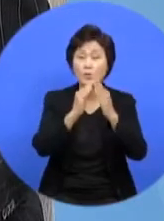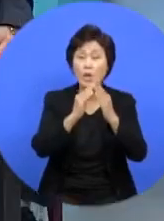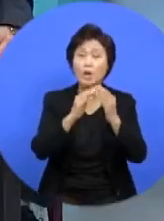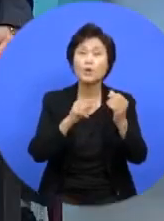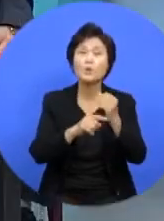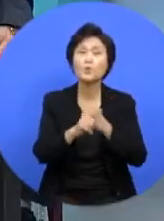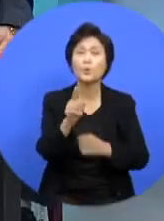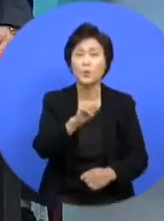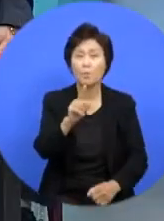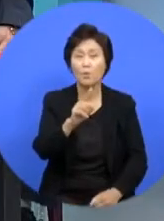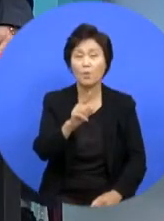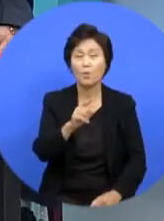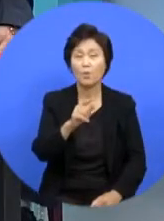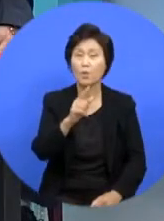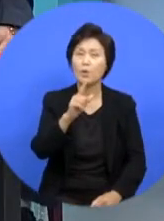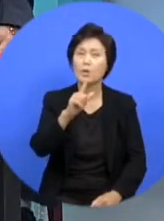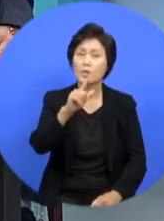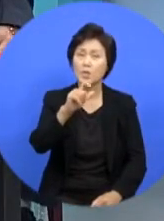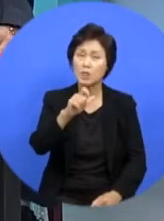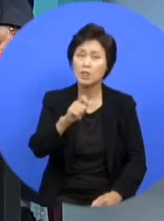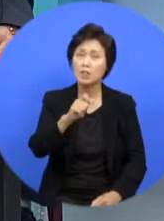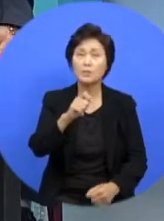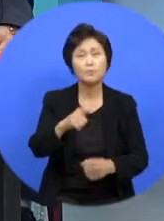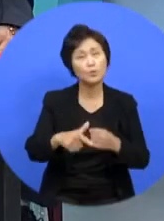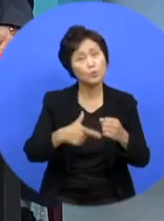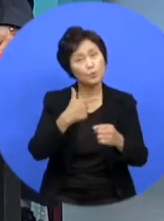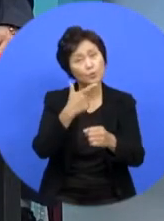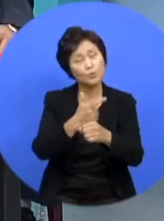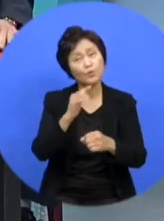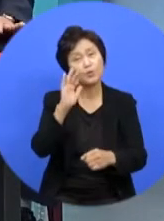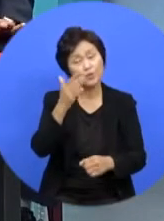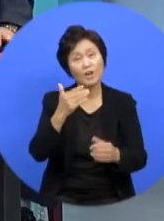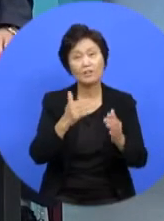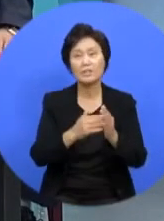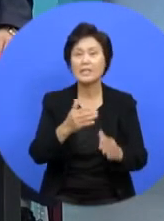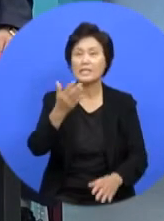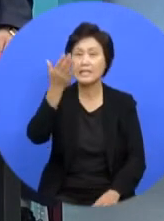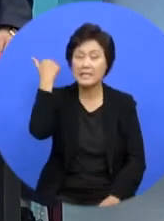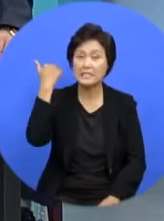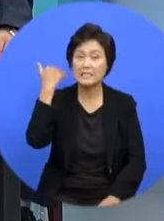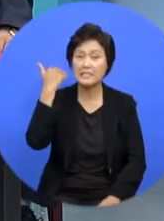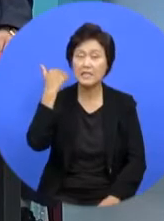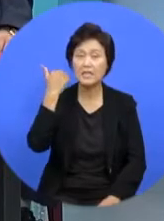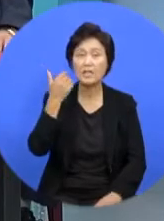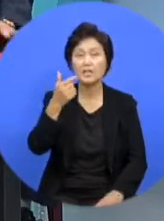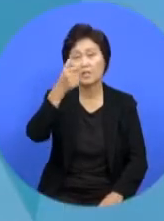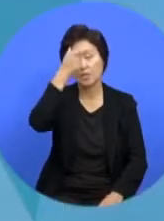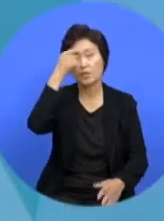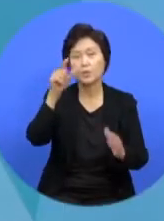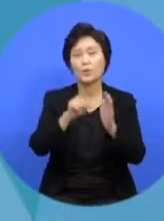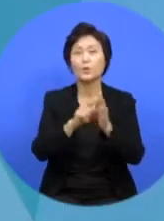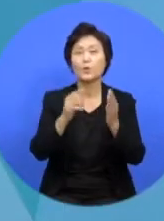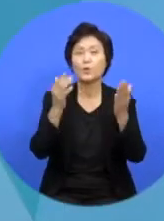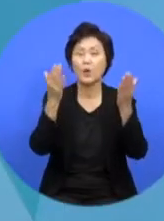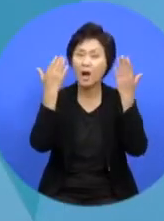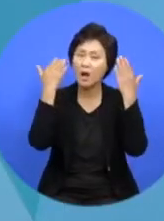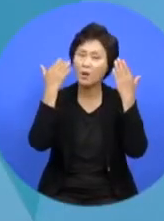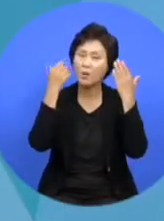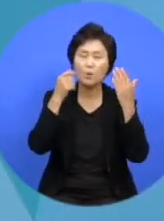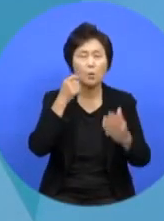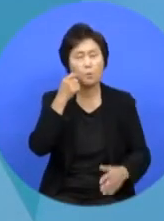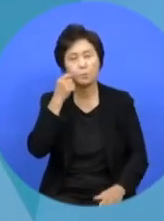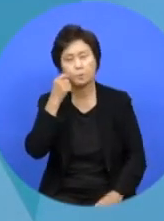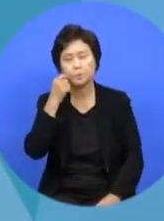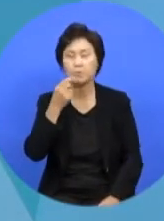이제 대안학교 운동이 그렇게 활발하지 않았을 그러니까, 때. 그러니까 그때는 선구자. 그때 일어났던 것이 이제 그 영어 붐이 좀 있었어요.